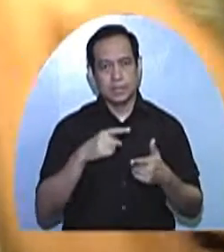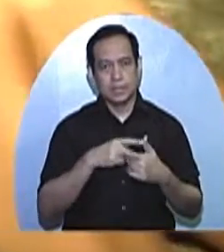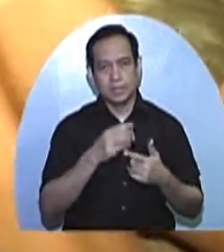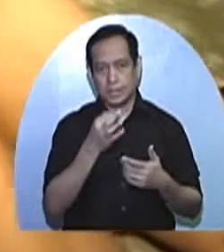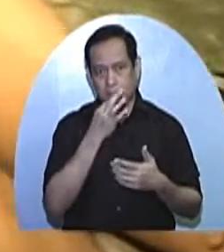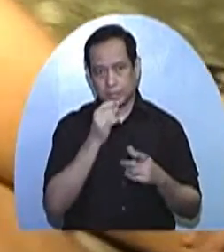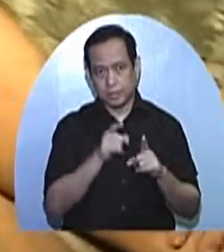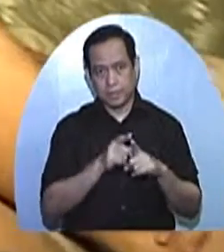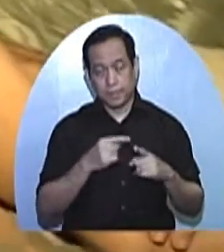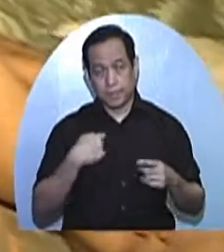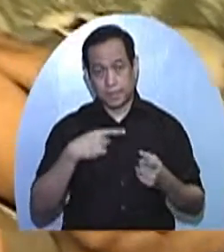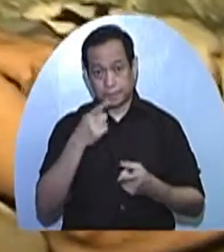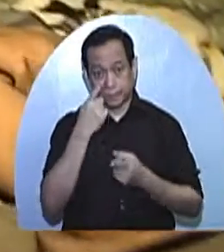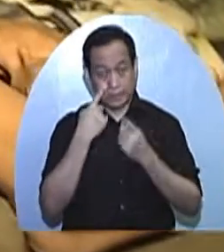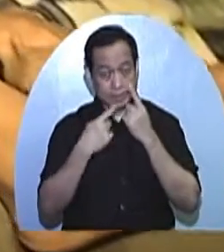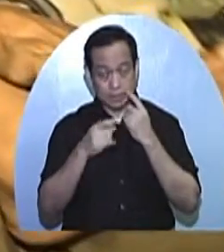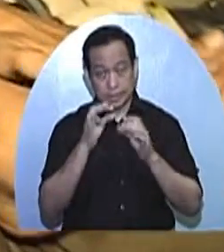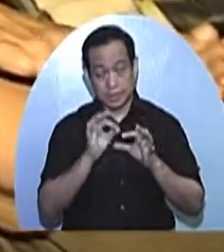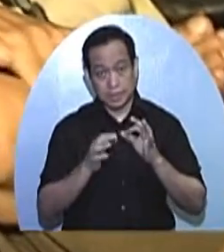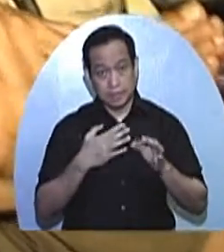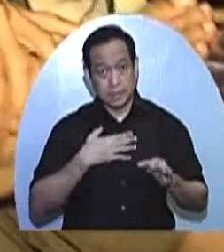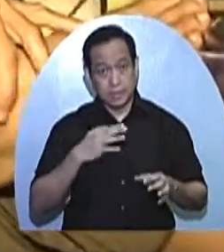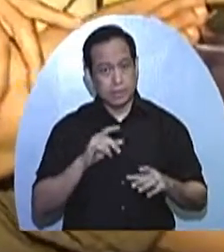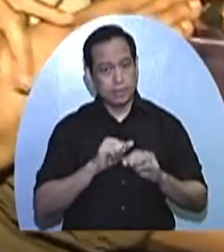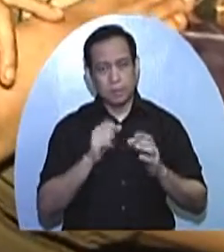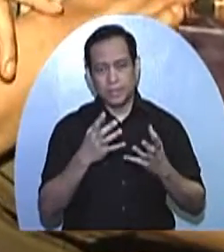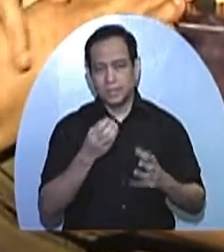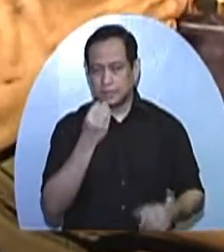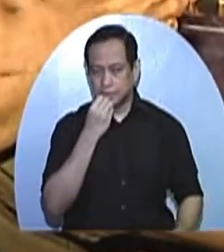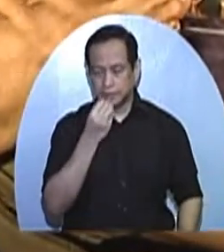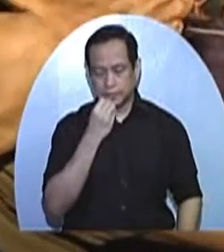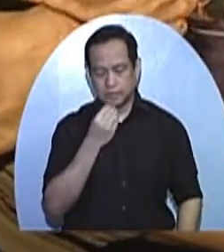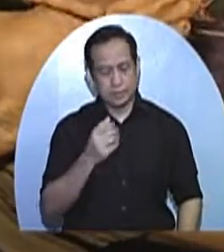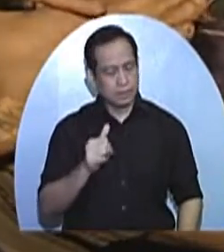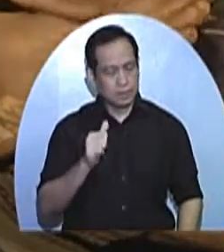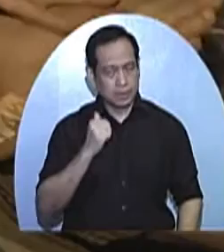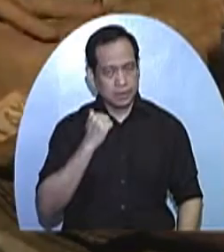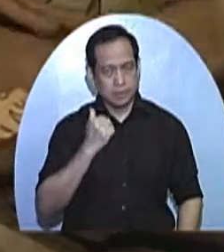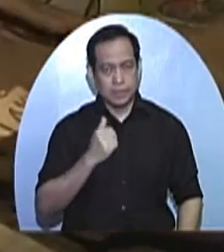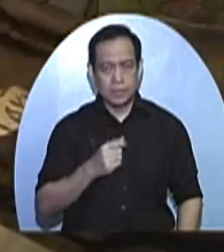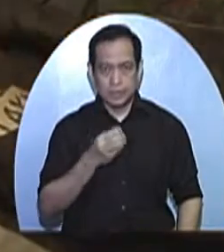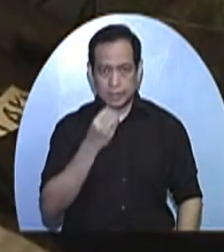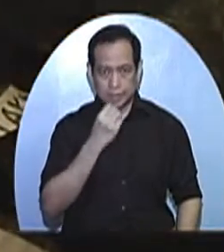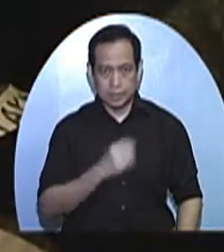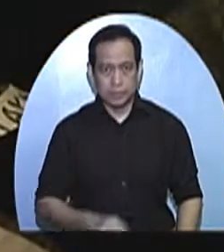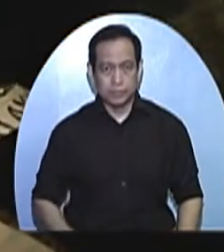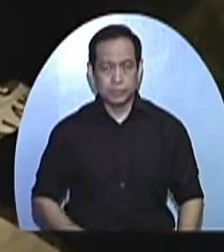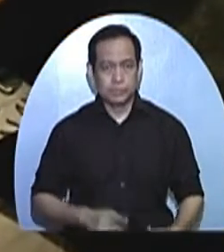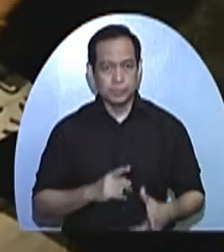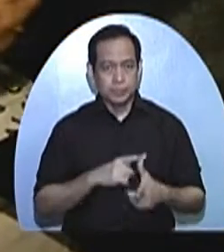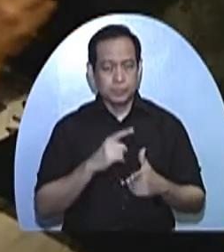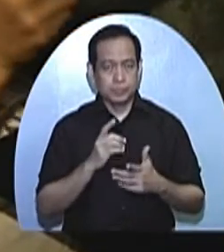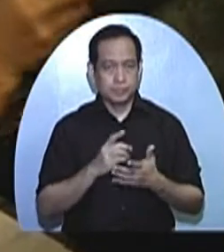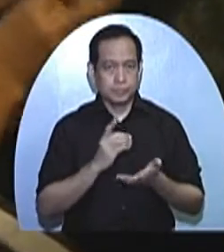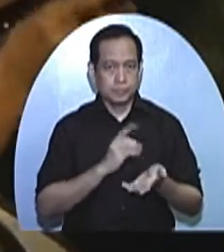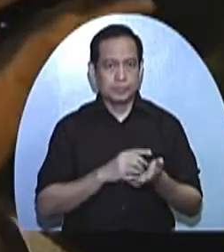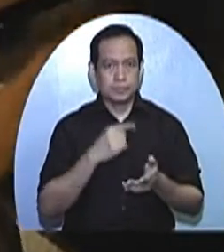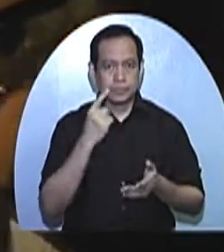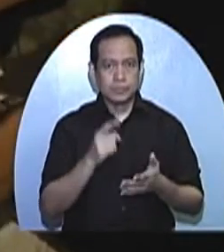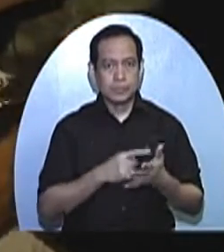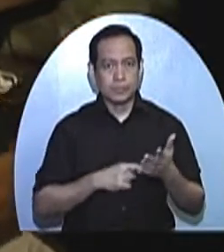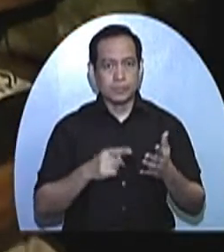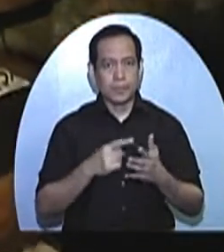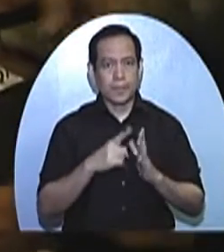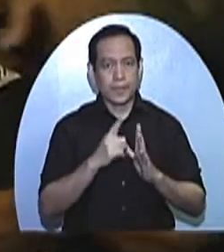bigay. Sabi ko, umiyak ako pagka yung ayaw yung anak kong kumakain ng mga ganun. Ayaw talaga. Ayon sa doktor na tumingin sa kanya